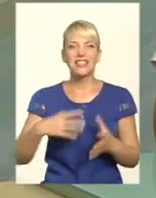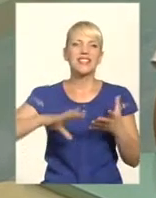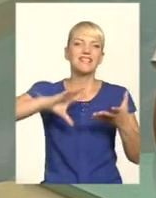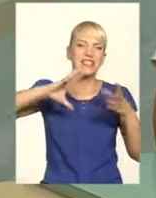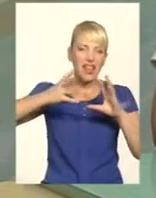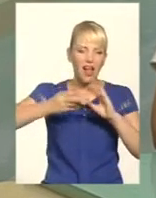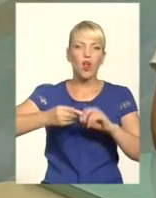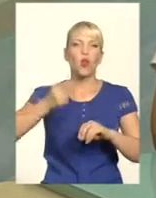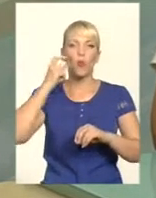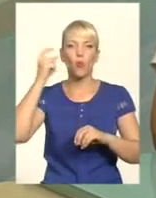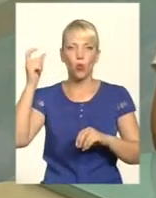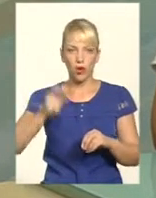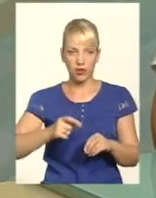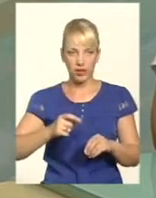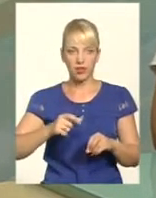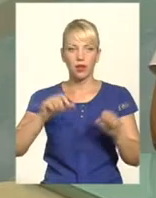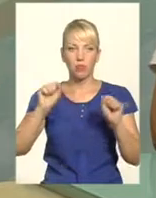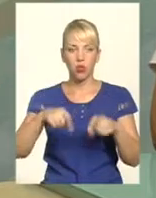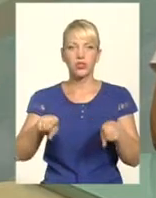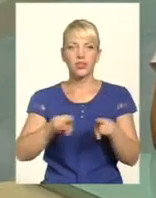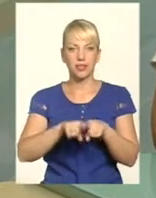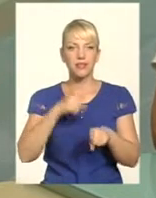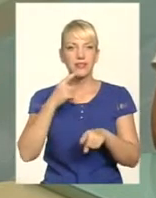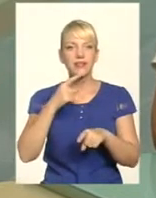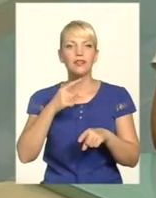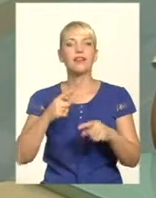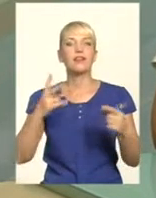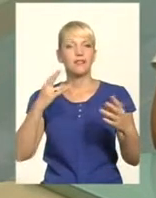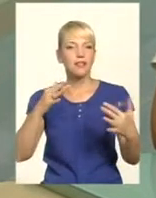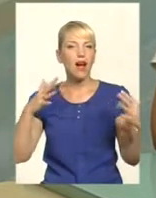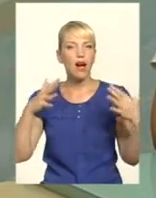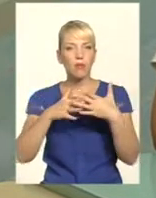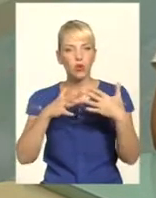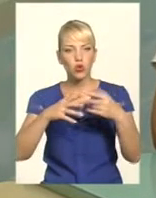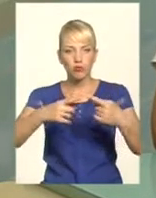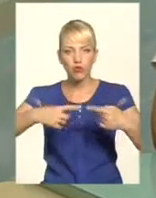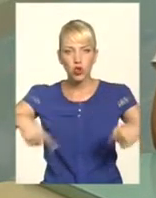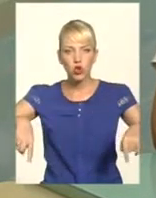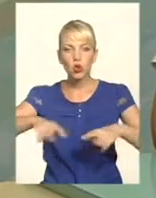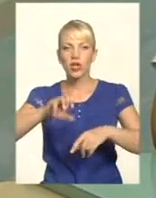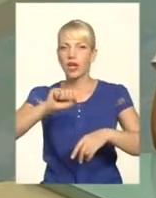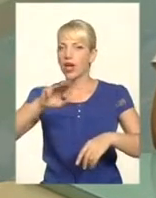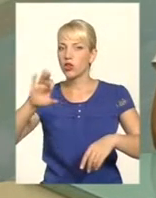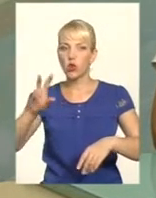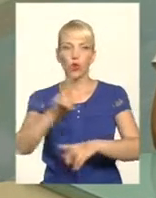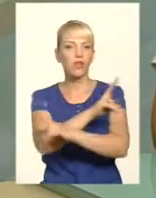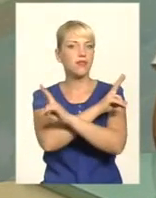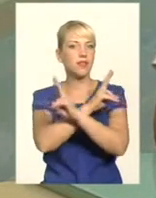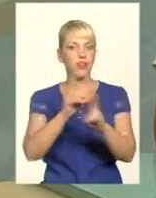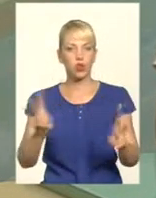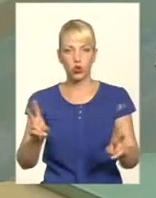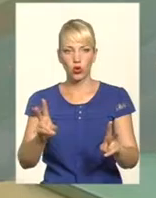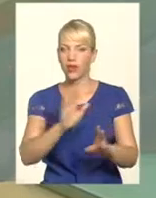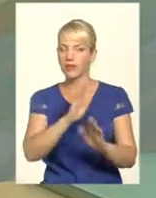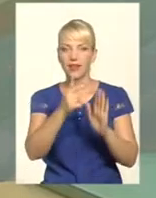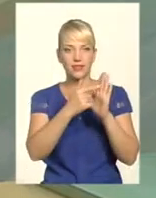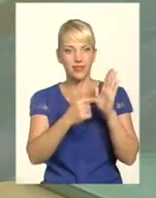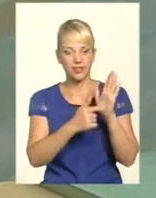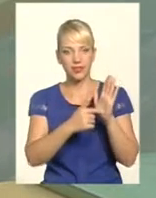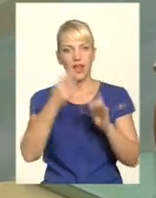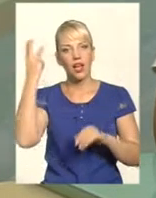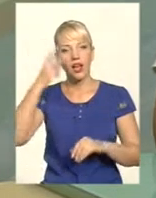там, скажімо так, на передовій, в зоні АТО, ніхто, скажімо так, не ділить на